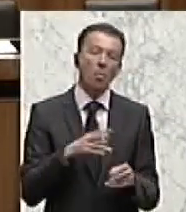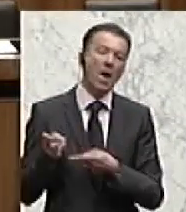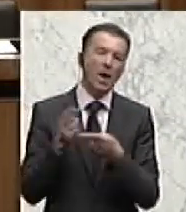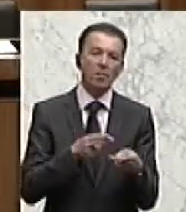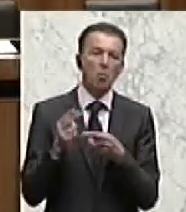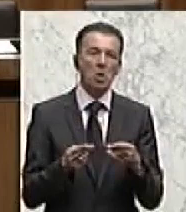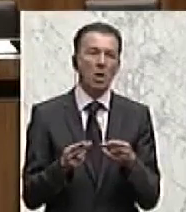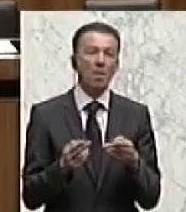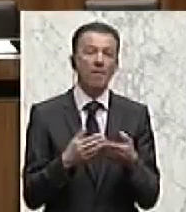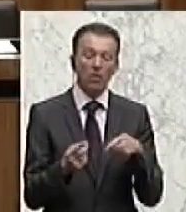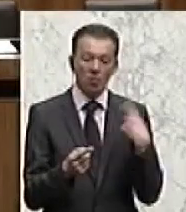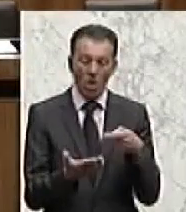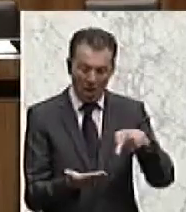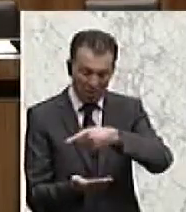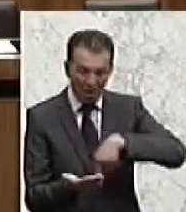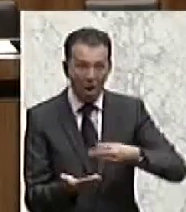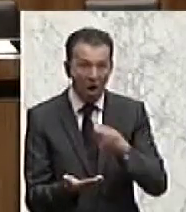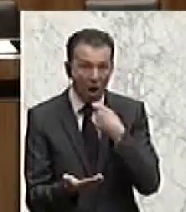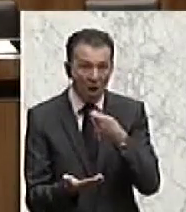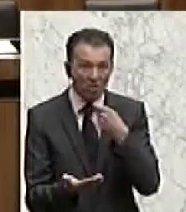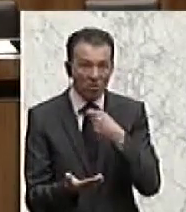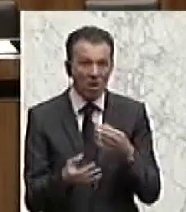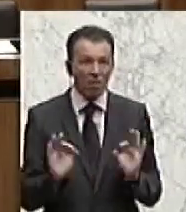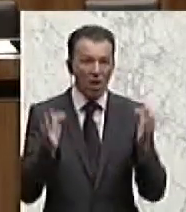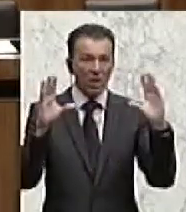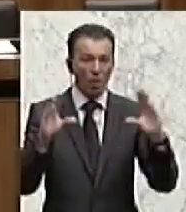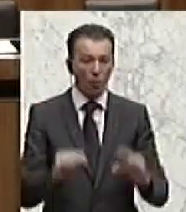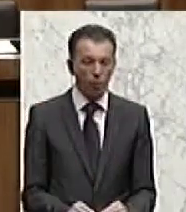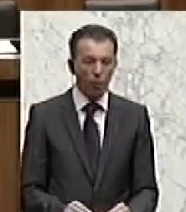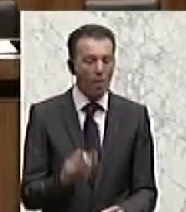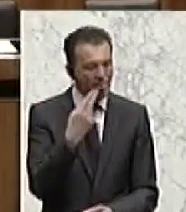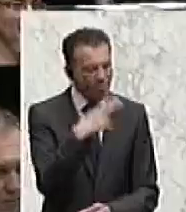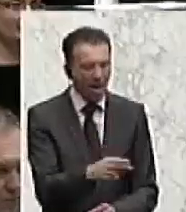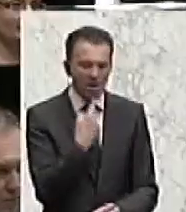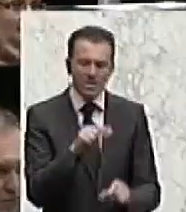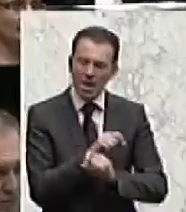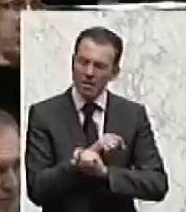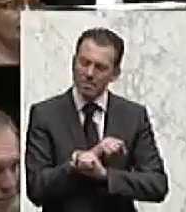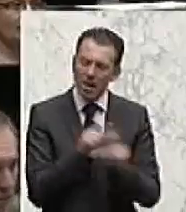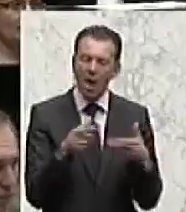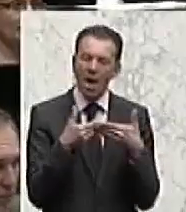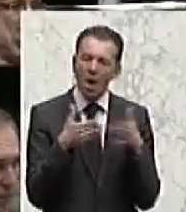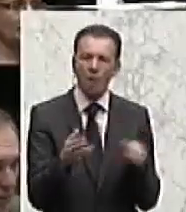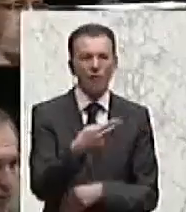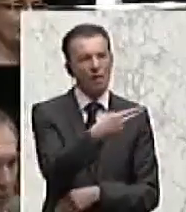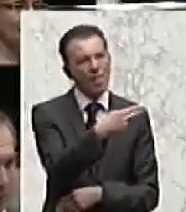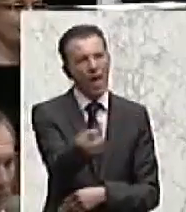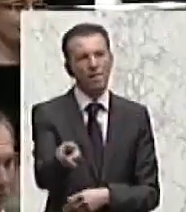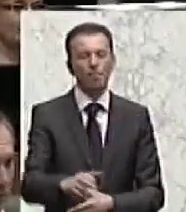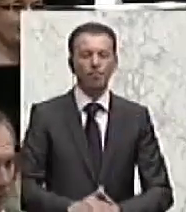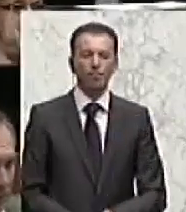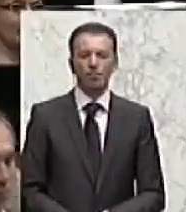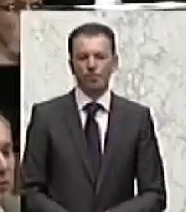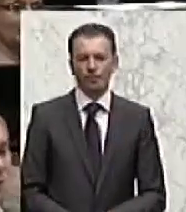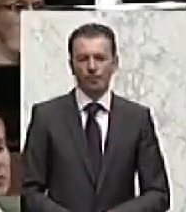Qualität zu minimieren. Nein, machen Sie das deutlich, legen Sie ein Veto ein. Harald Bilimski ist überzeugt, dass nicht nur